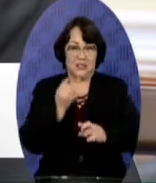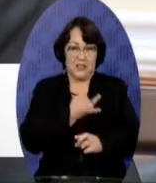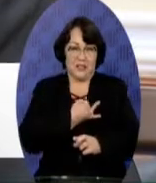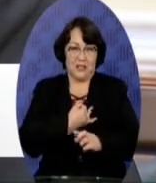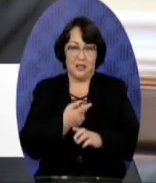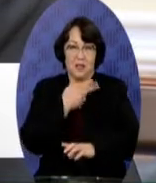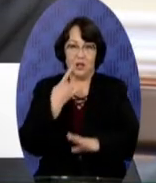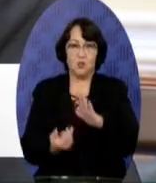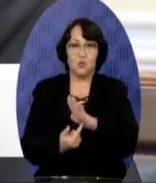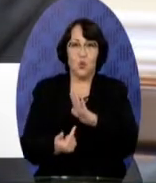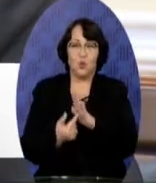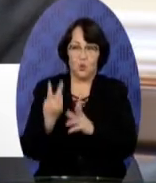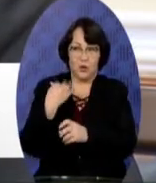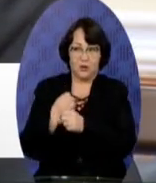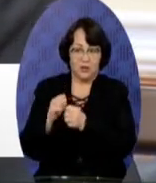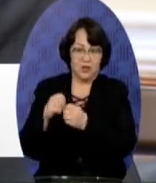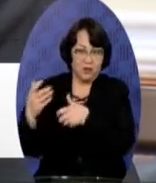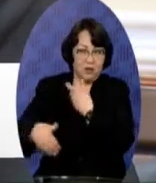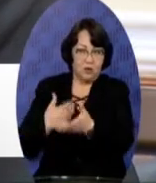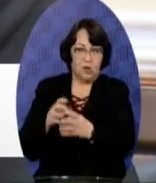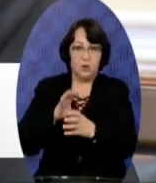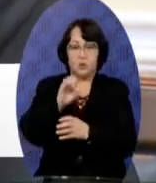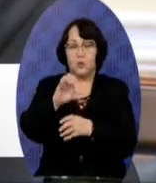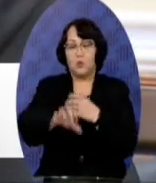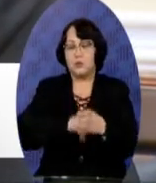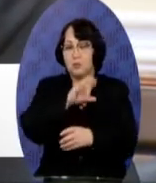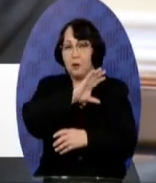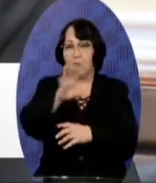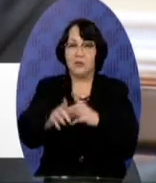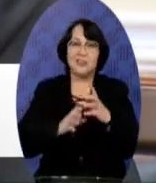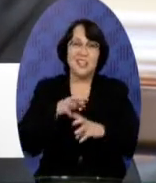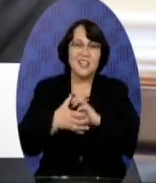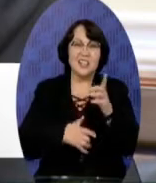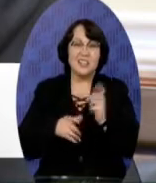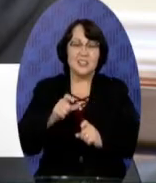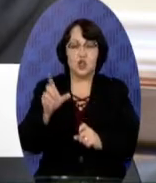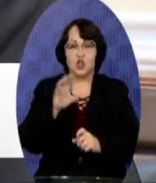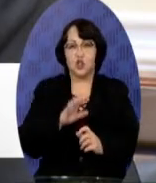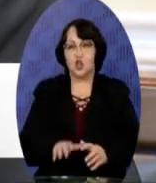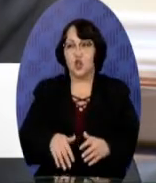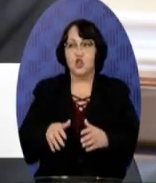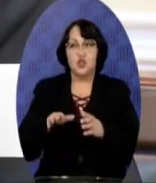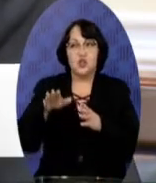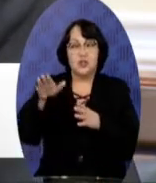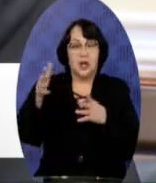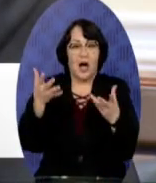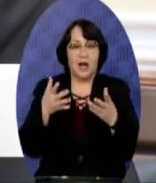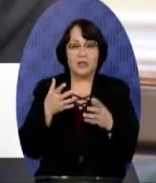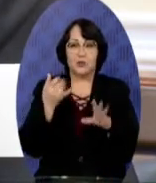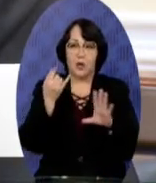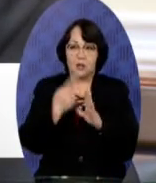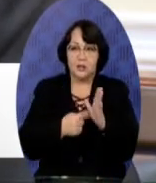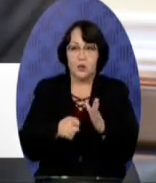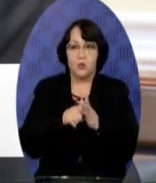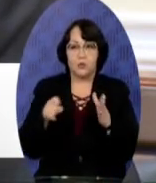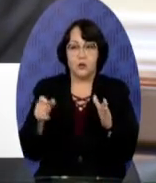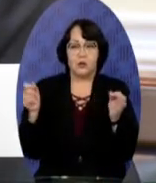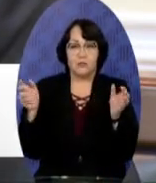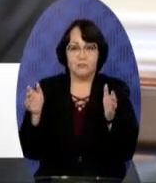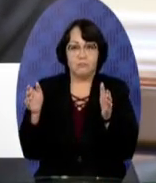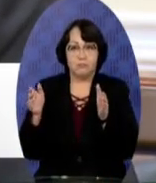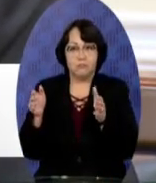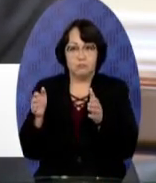Ингээд олон улсын байгууллагууд дэлхийн эдийн засгийн өсөлтийг бол ерөнхийдөө ингээд хагас жил тутам бол ингээд сааруулж байгаа. Энэ хандлага бол хэвээр